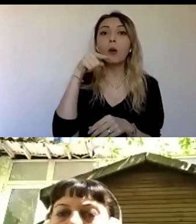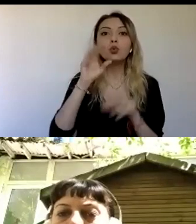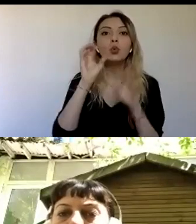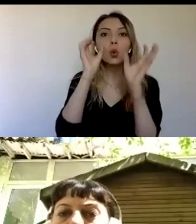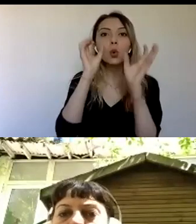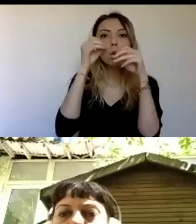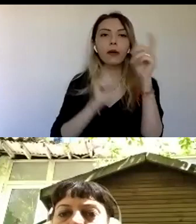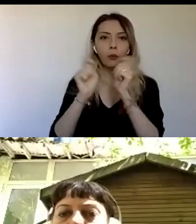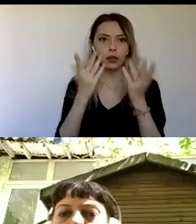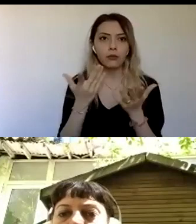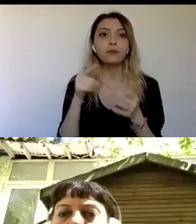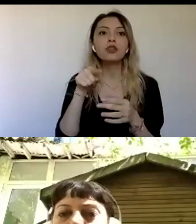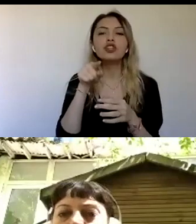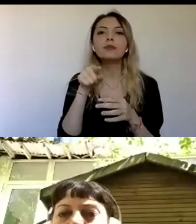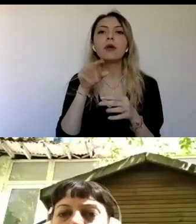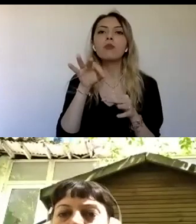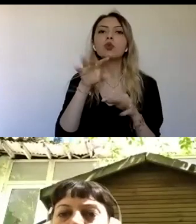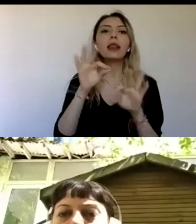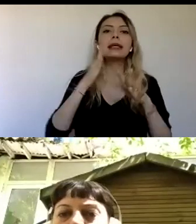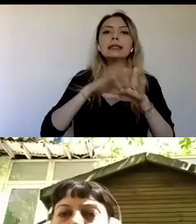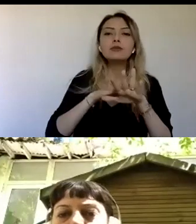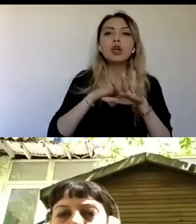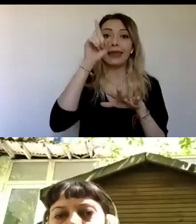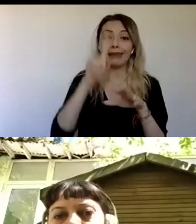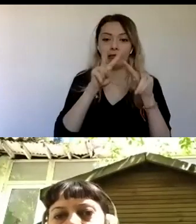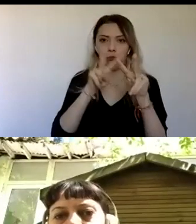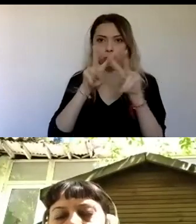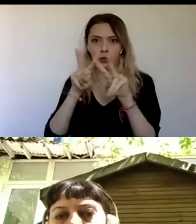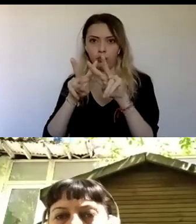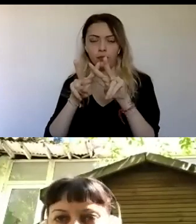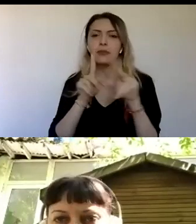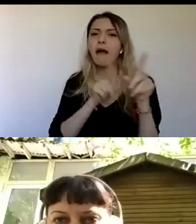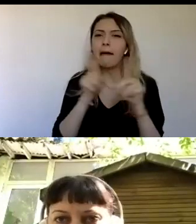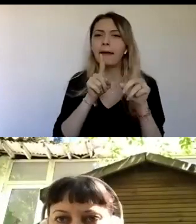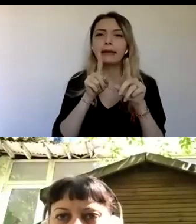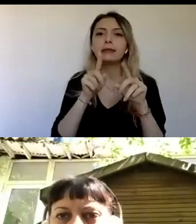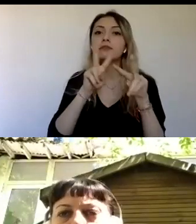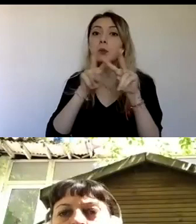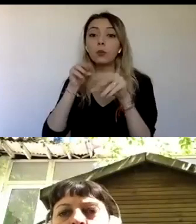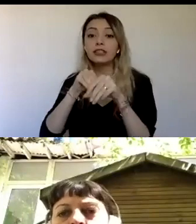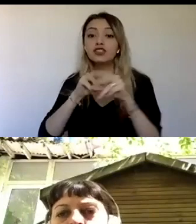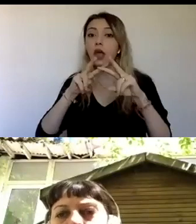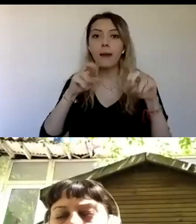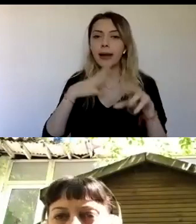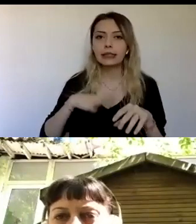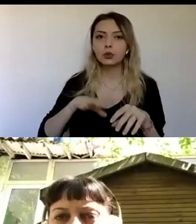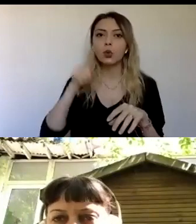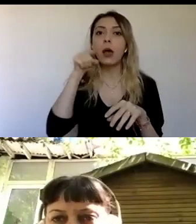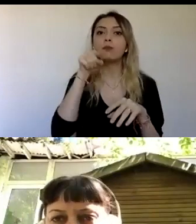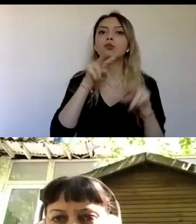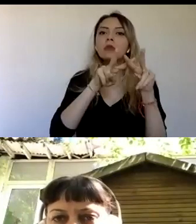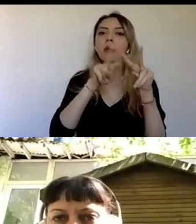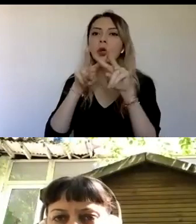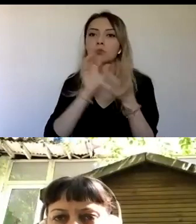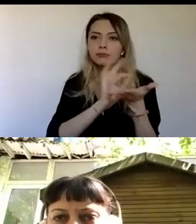arama motoruna aramak istediğimiz siteyi yazıyoruz. Meclis sitesinin içinde ben çocuk hakları geçen